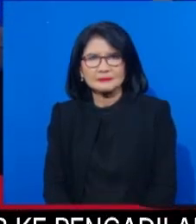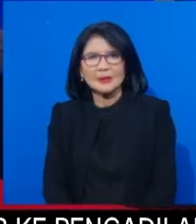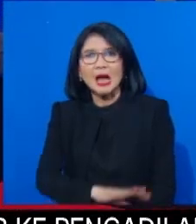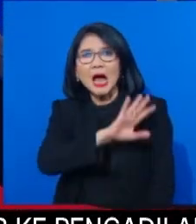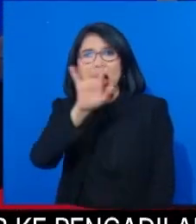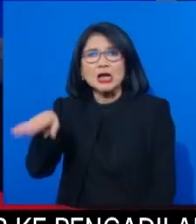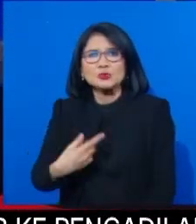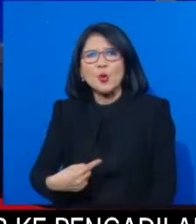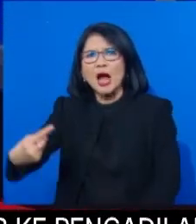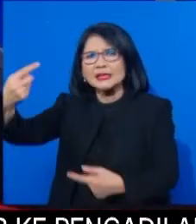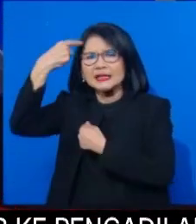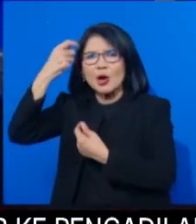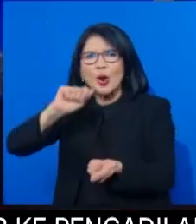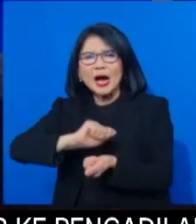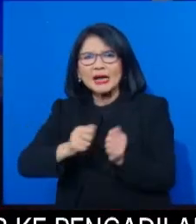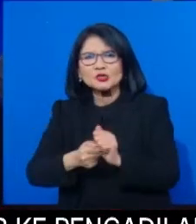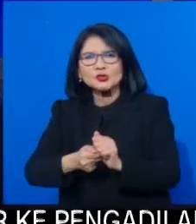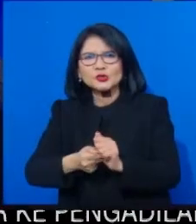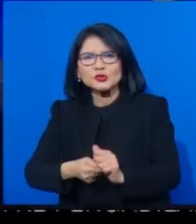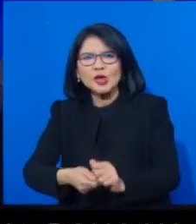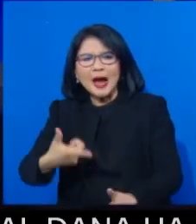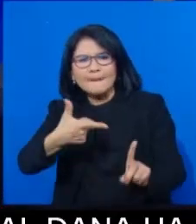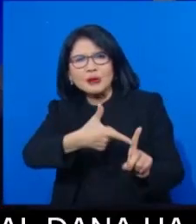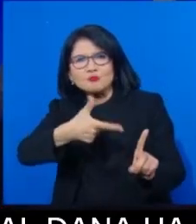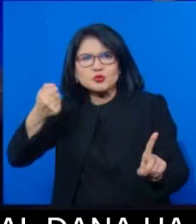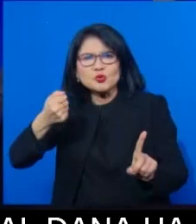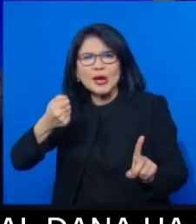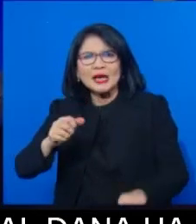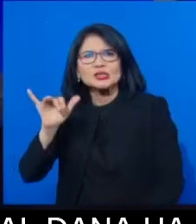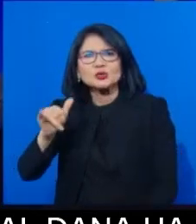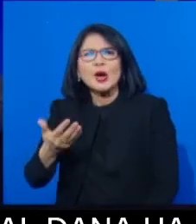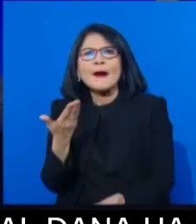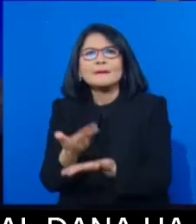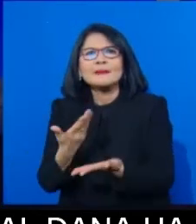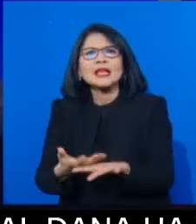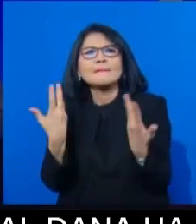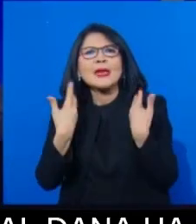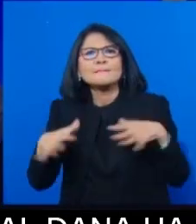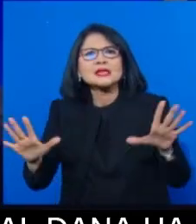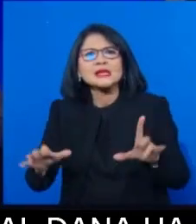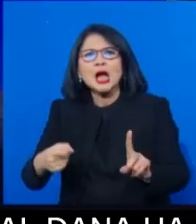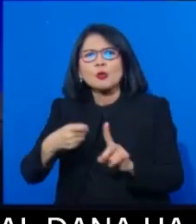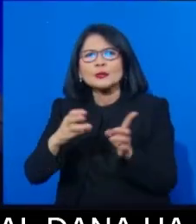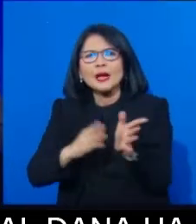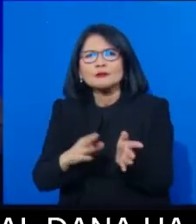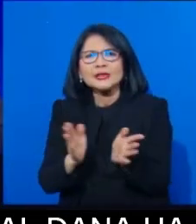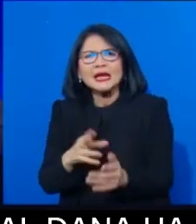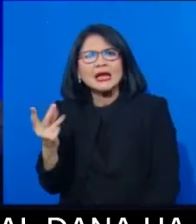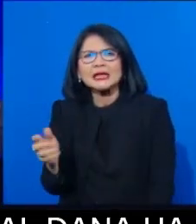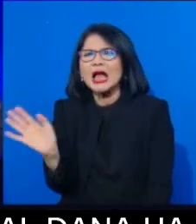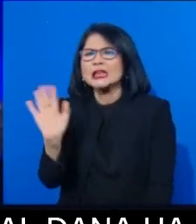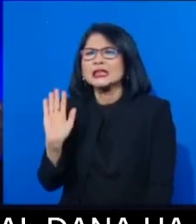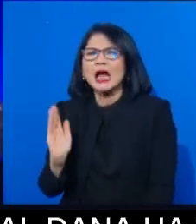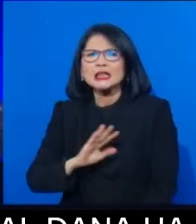Semua terdakwa kasus pembunuhan Brigadir Yosua meminta dibebaskan dari tuntutan jaksa. Kuat Maruf dan Riki merasa tidak terlibat